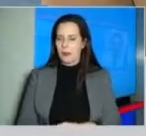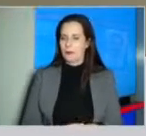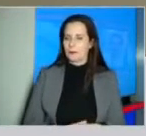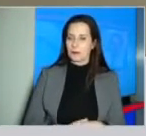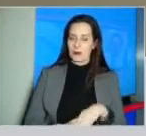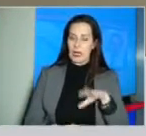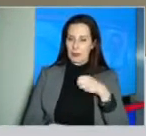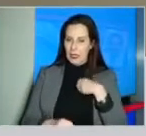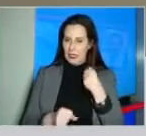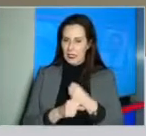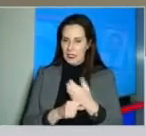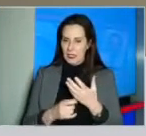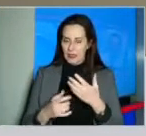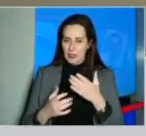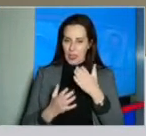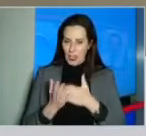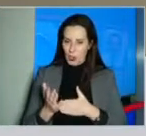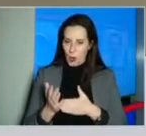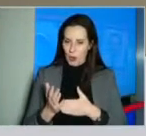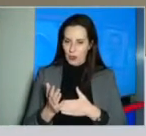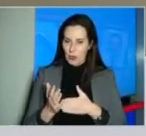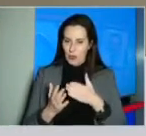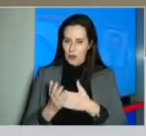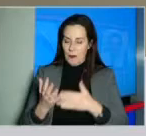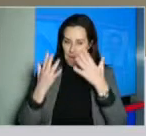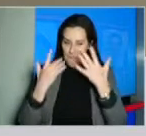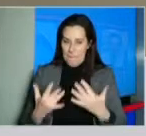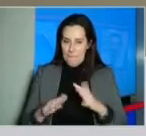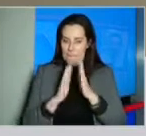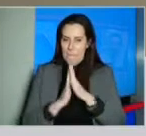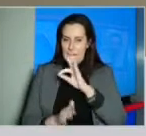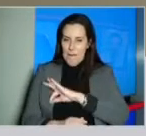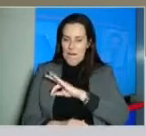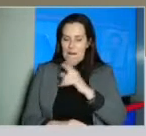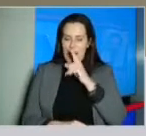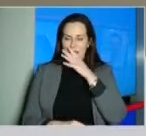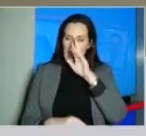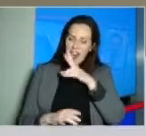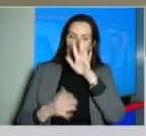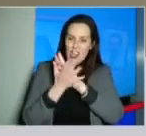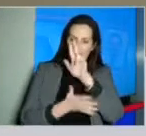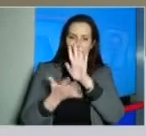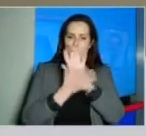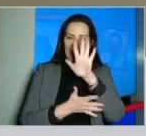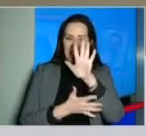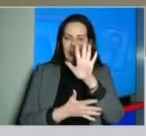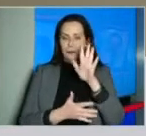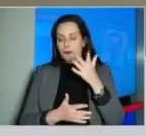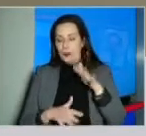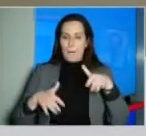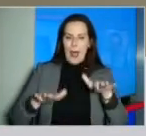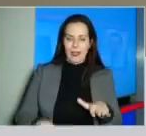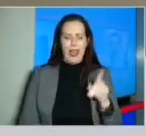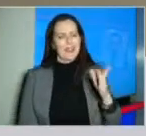תראה, אם אני עושה לך פה ניתוח עכשיו, כפרשן, ניתוח של כל הרוסי, כמו שאומרים, אז יש בין 13 ל-15 מנדטים.